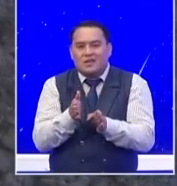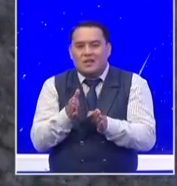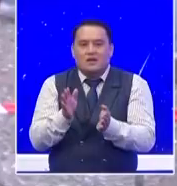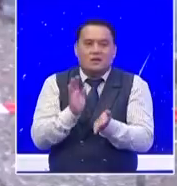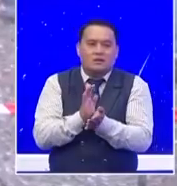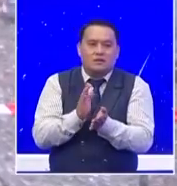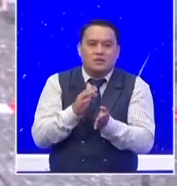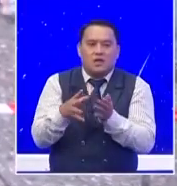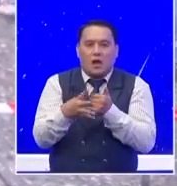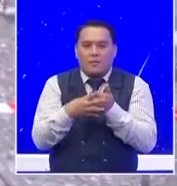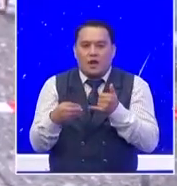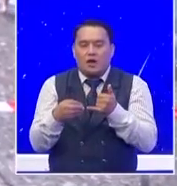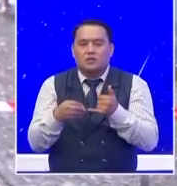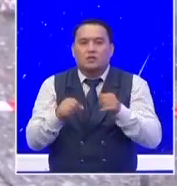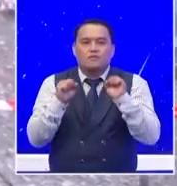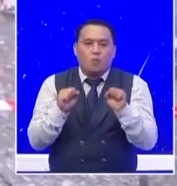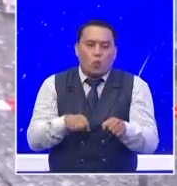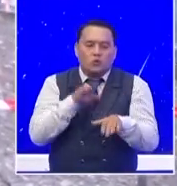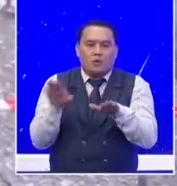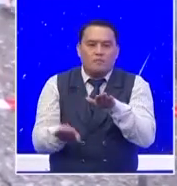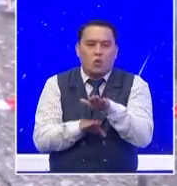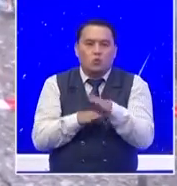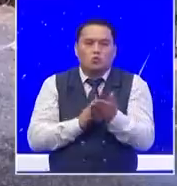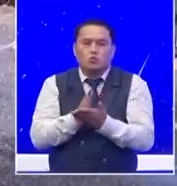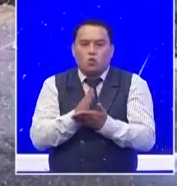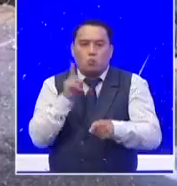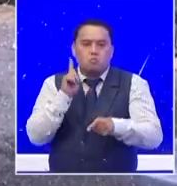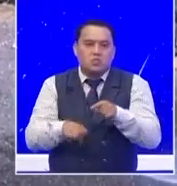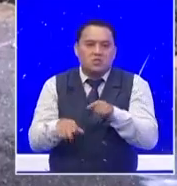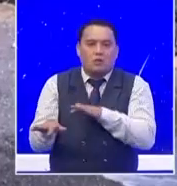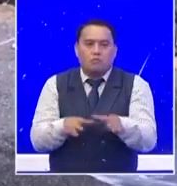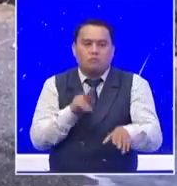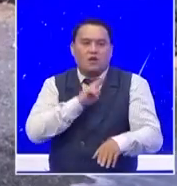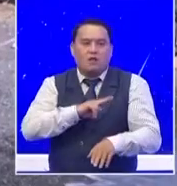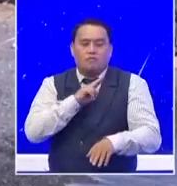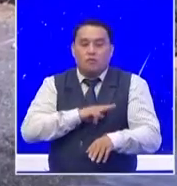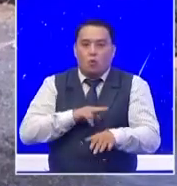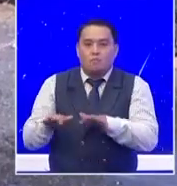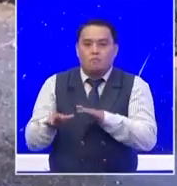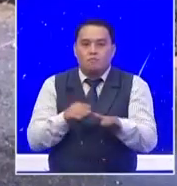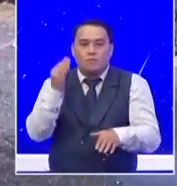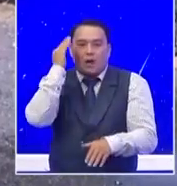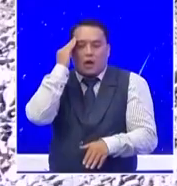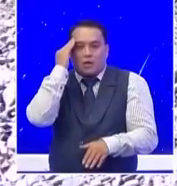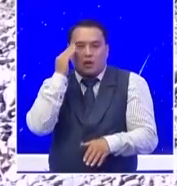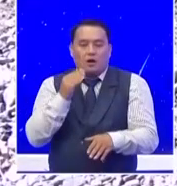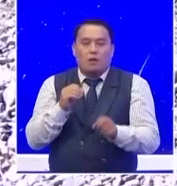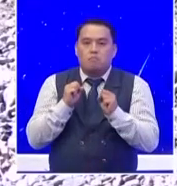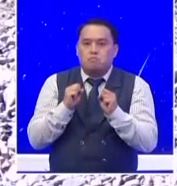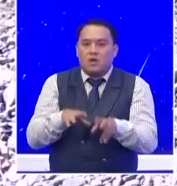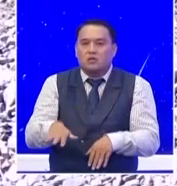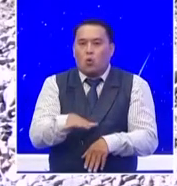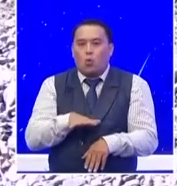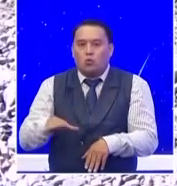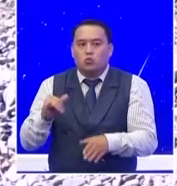гряде, сигнализирующих о скором падении грунта. Служба экстренного реагирования проводятся и профилактические меры. Для этого по линии опасных